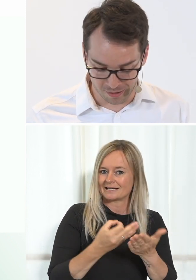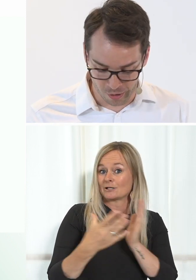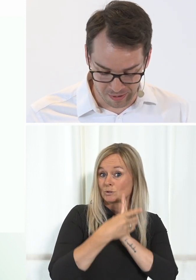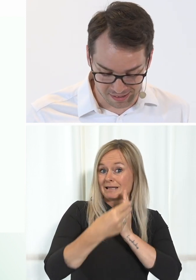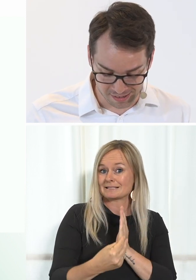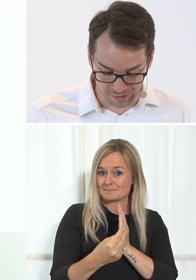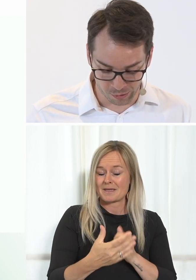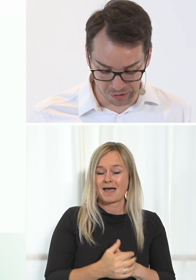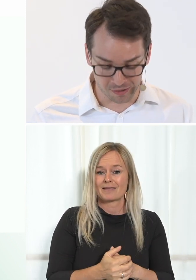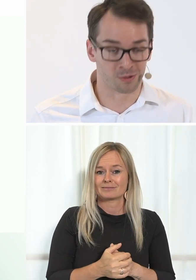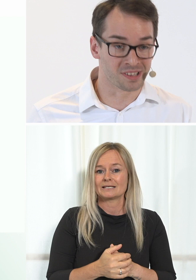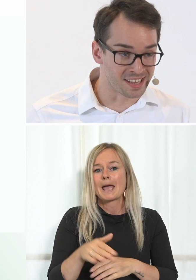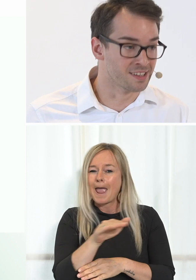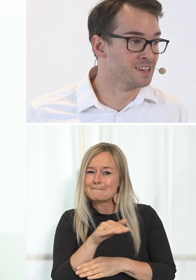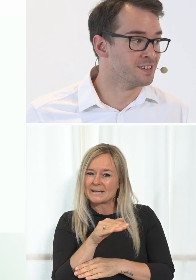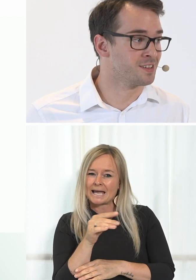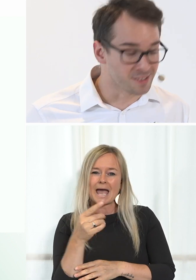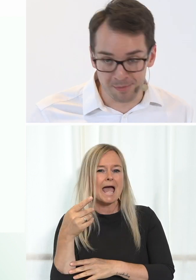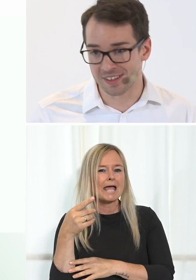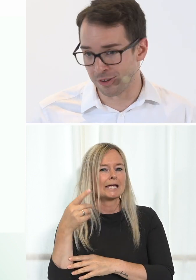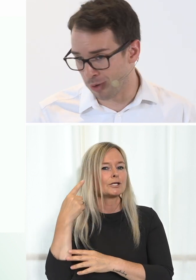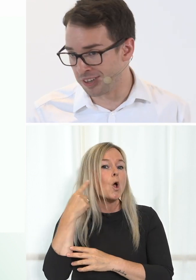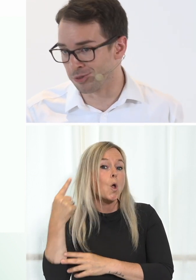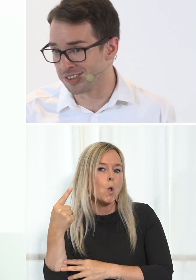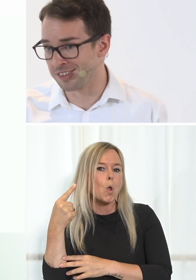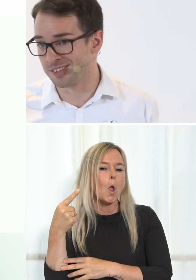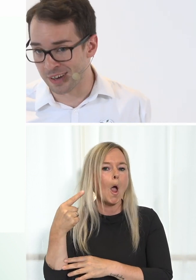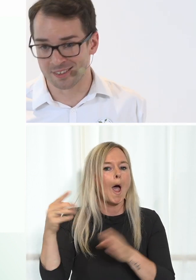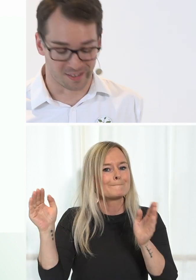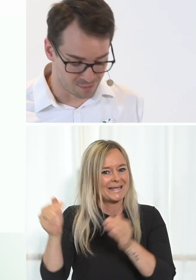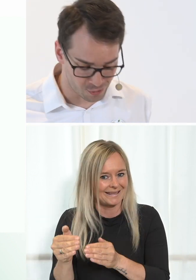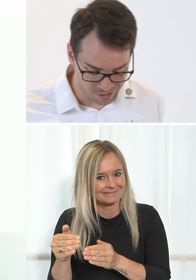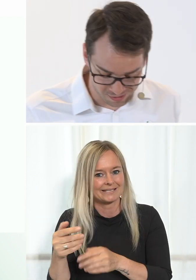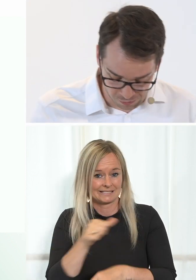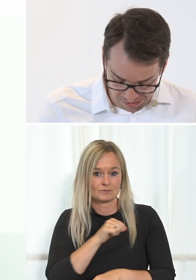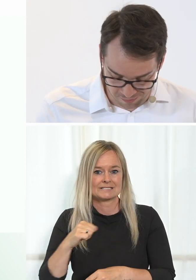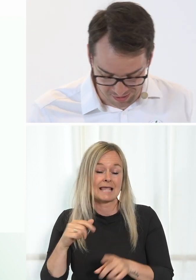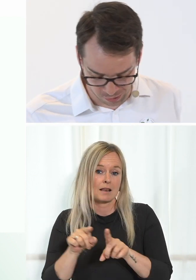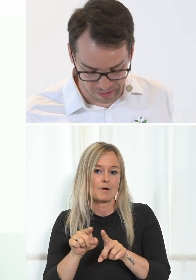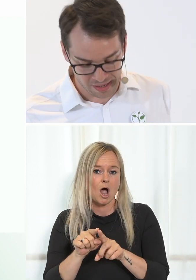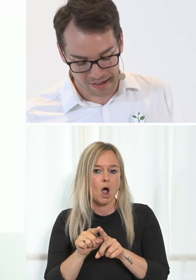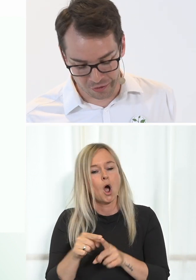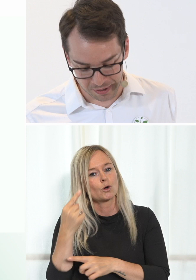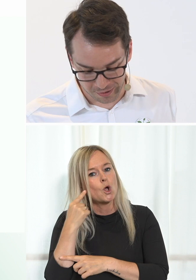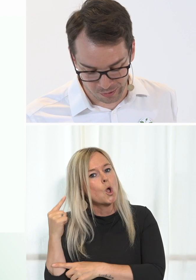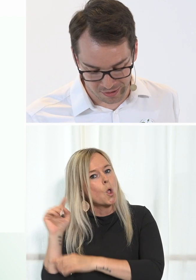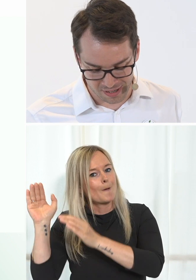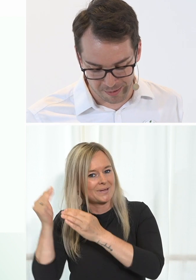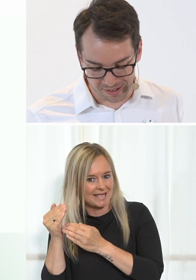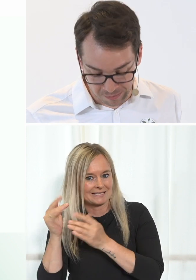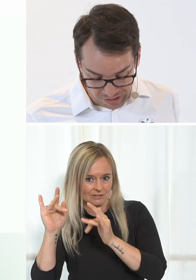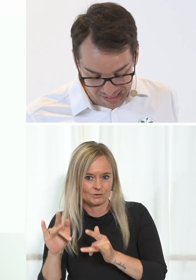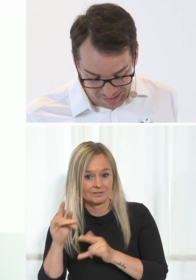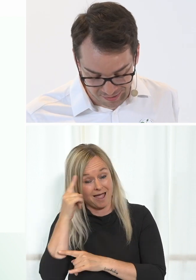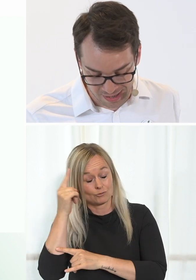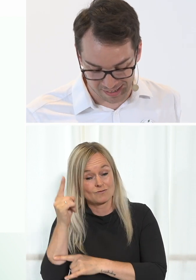Bereichen Hörbeeinträchtigung, Kommunikation. Denn sie hat selbst eine Hörbehinderung, das heißt, sie weiß, wovon sie spricht, wenn sie darüber spricht, und